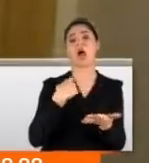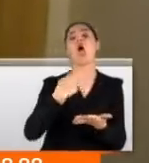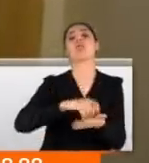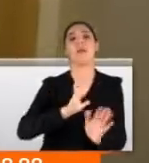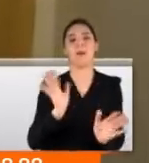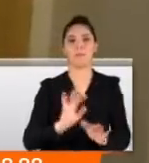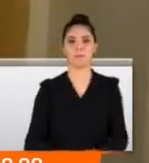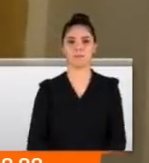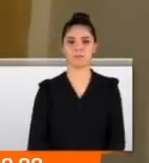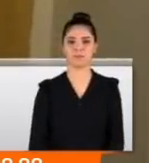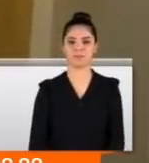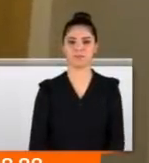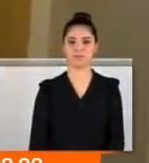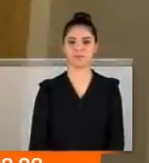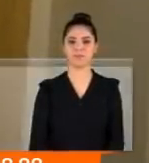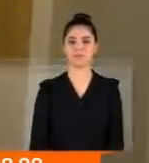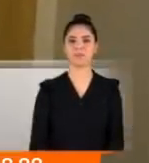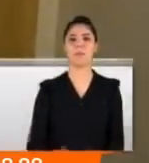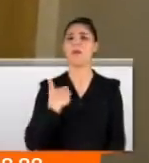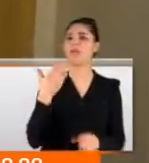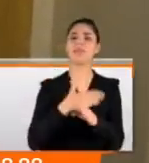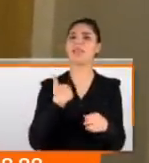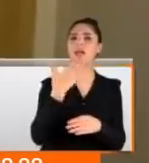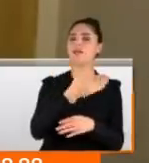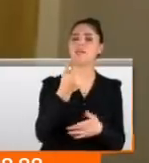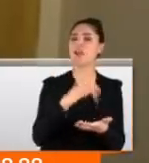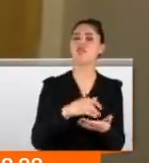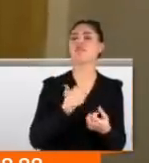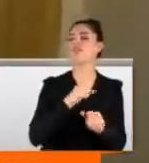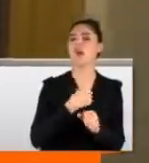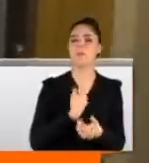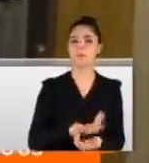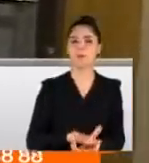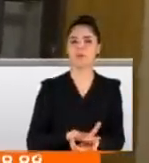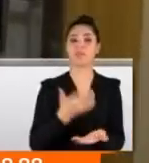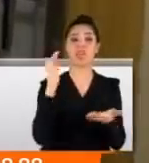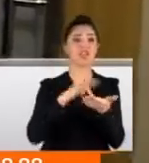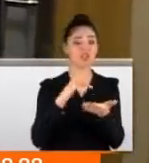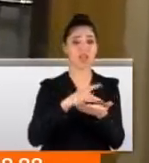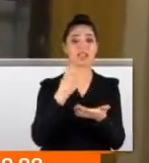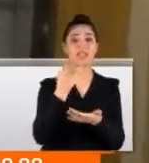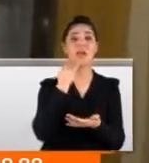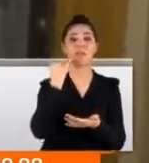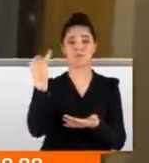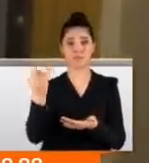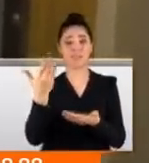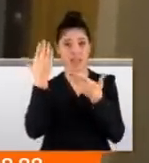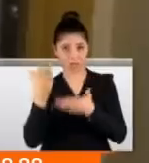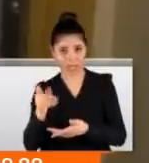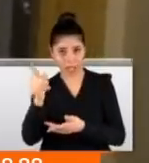yani. Ne zorun var, niye gideyim, niye vereyim parayı? Yani cezası da misafiri kabul eden